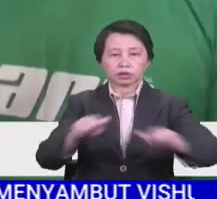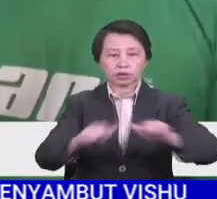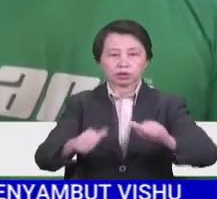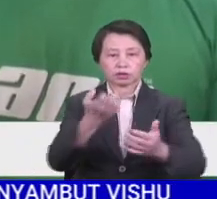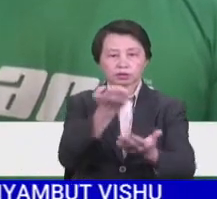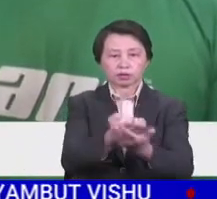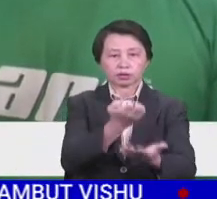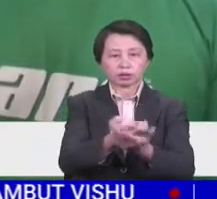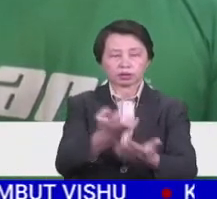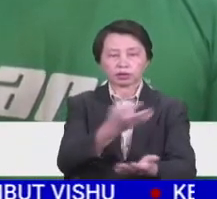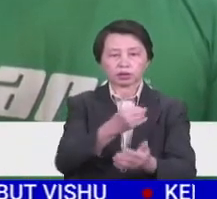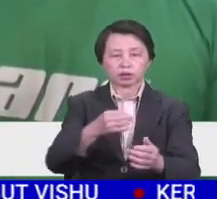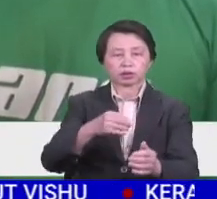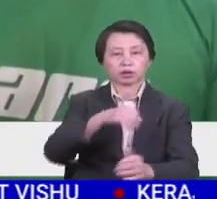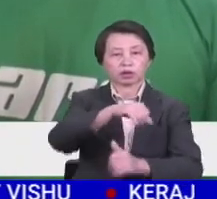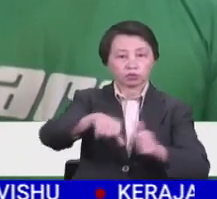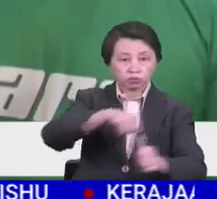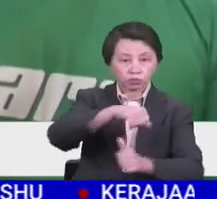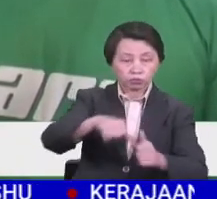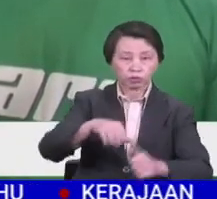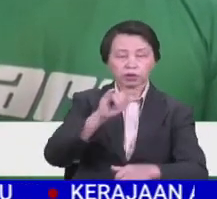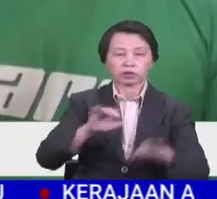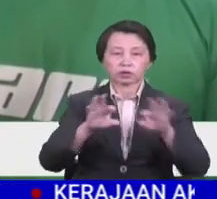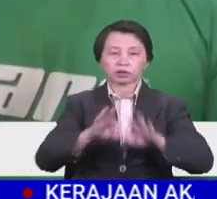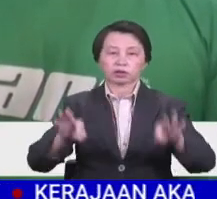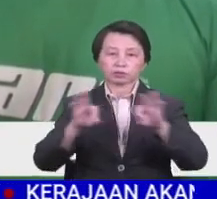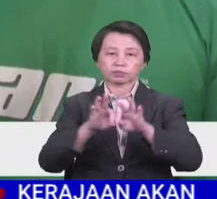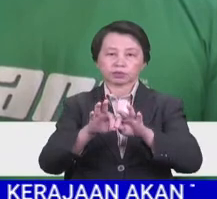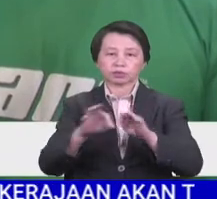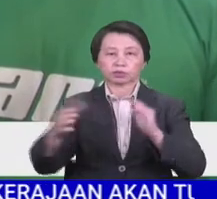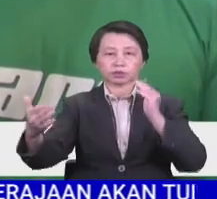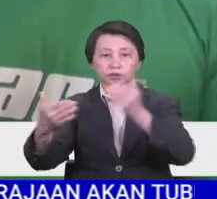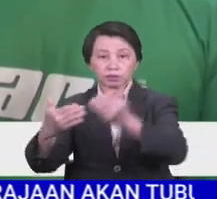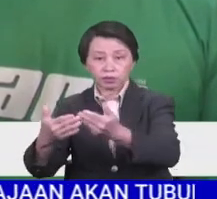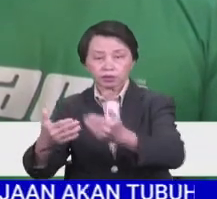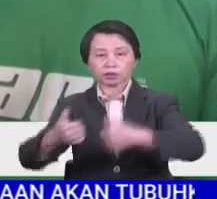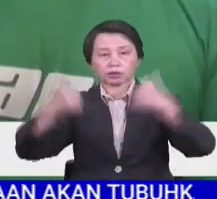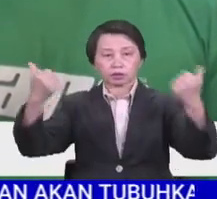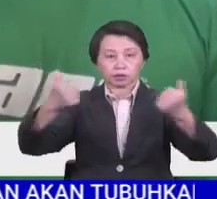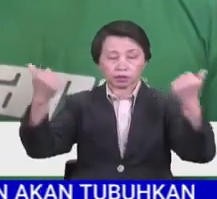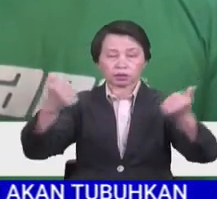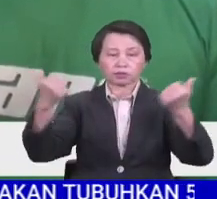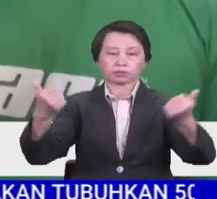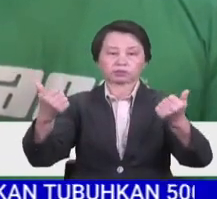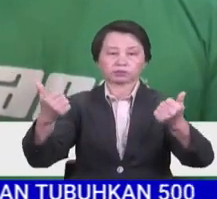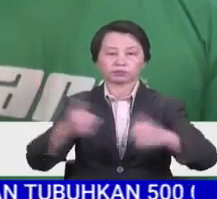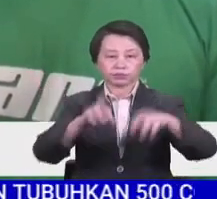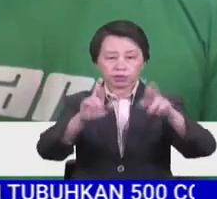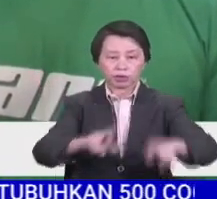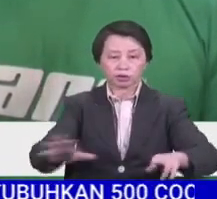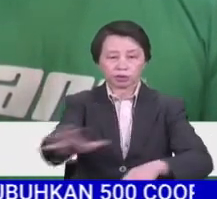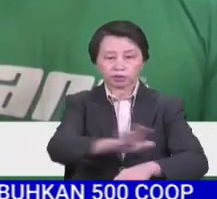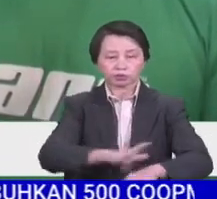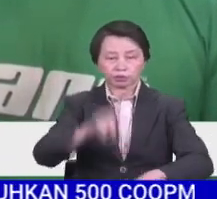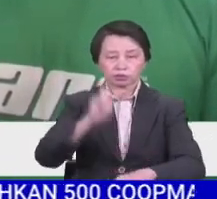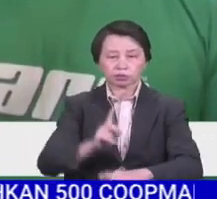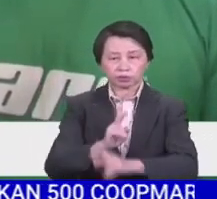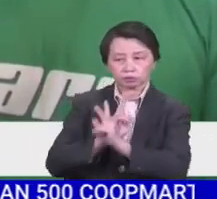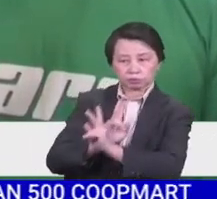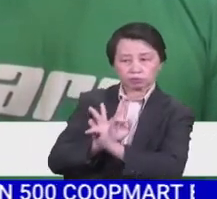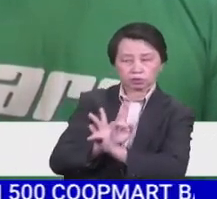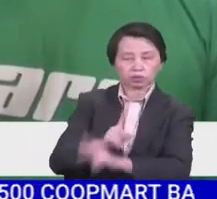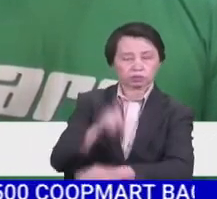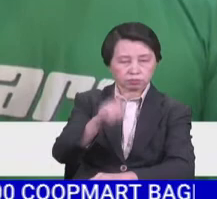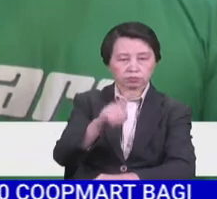ekonomi dan juga sosial yang paling penting mungkin menjelang aidil fitri ini rakyat masih lagi perlu berhati-hati